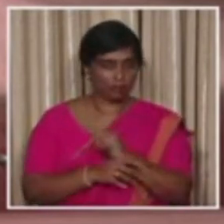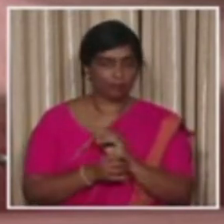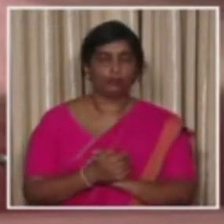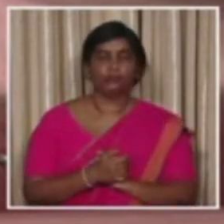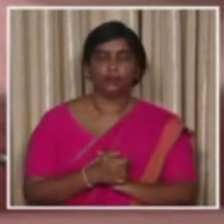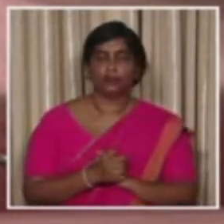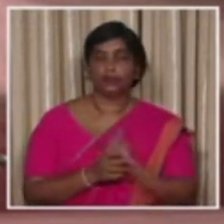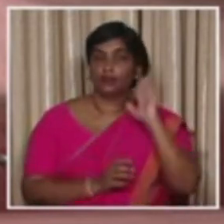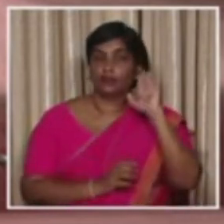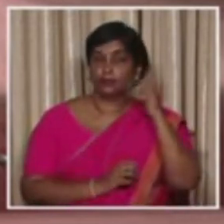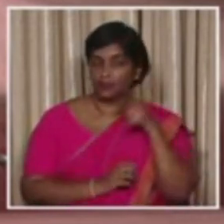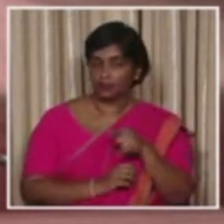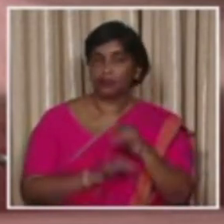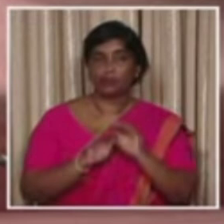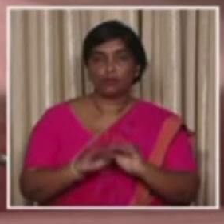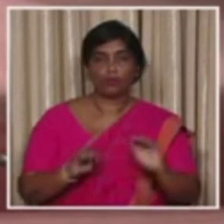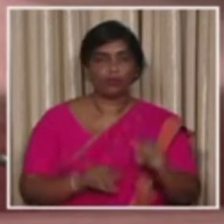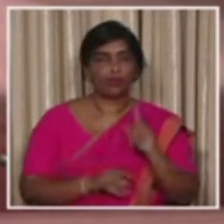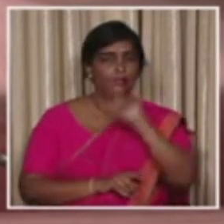யுத்தத்திலே பாதிக்கப்பட்டுக்